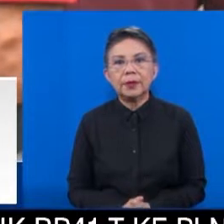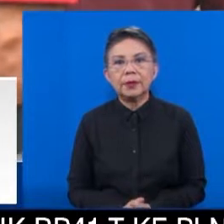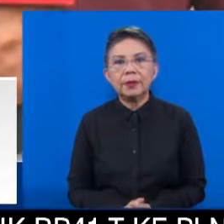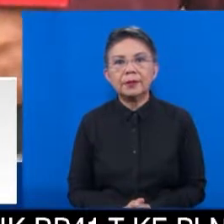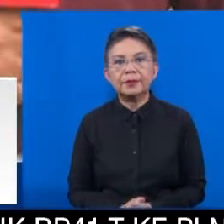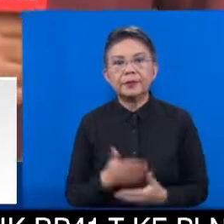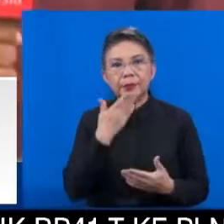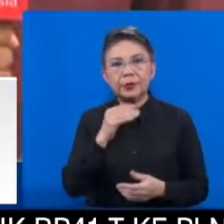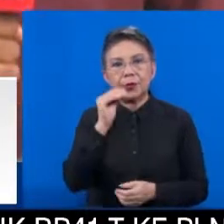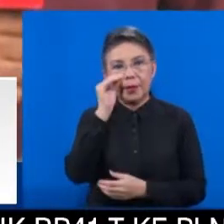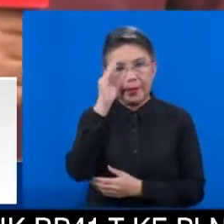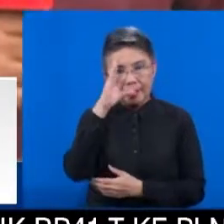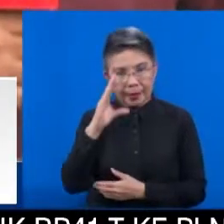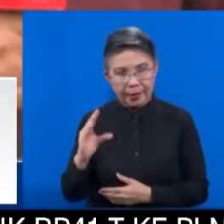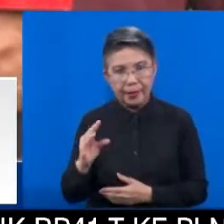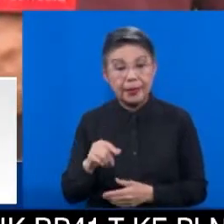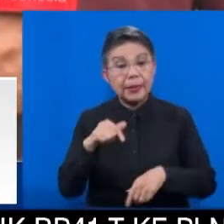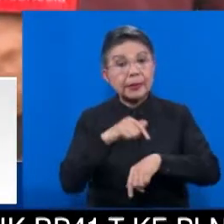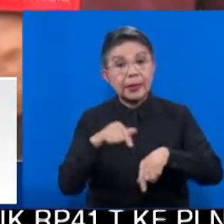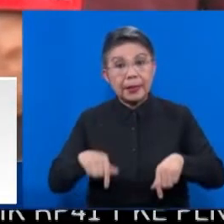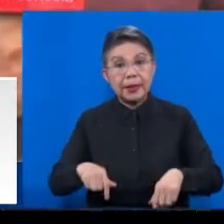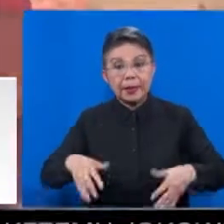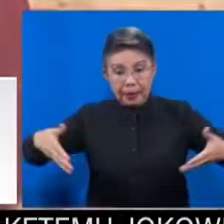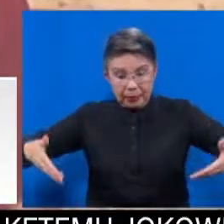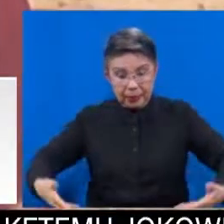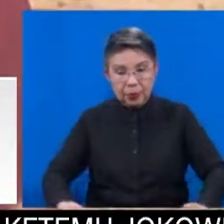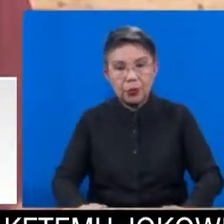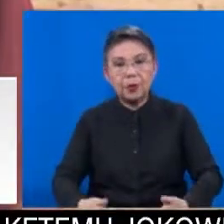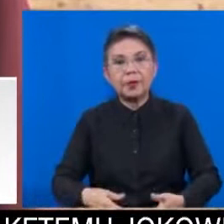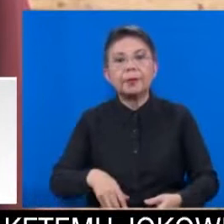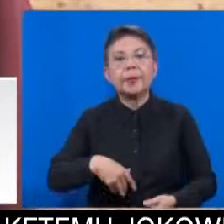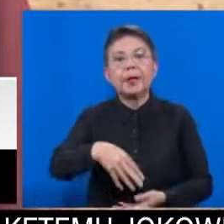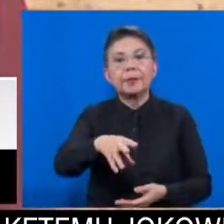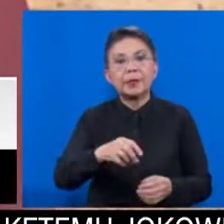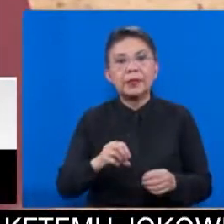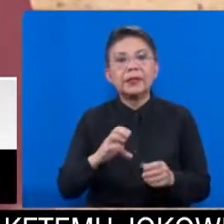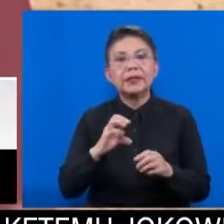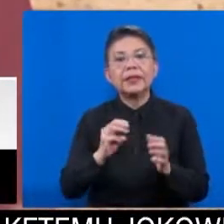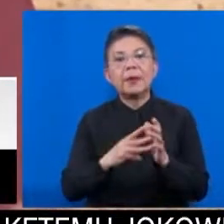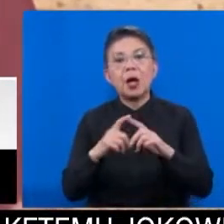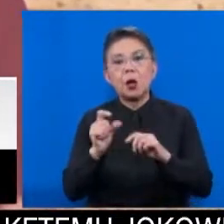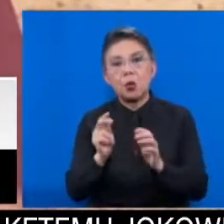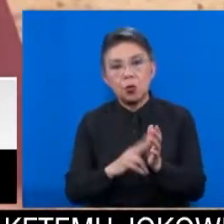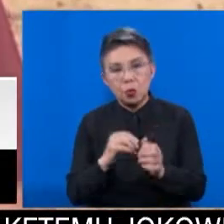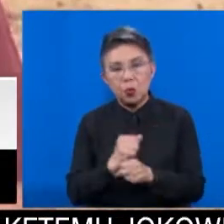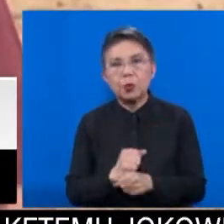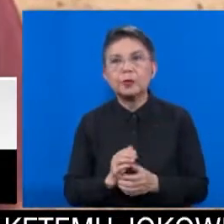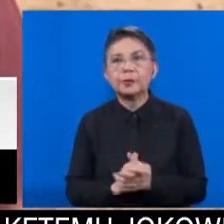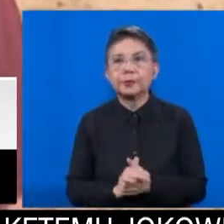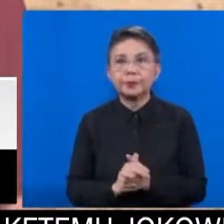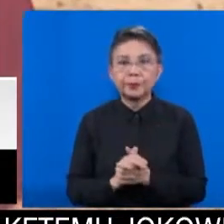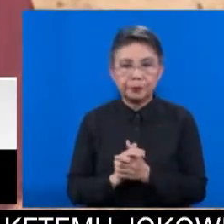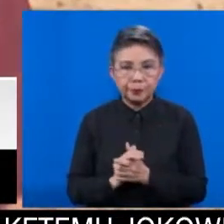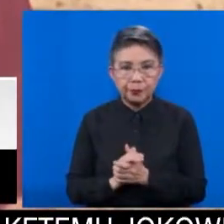Ya, selamat sore Taufik. Saat ini suasana di Baitul Ridwan Islamic Center yang merupakan makam Eril atau Emeril